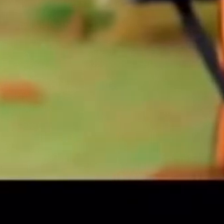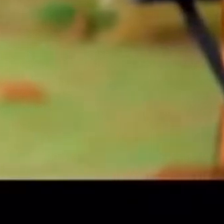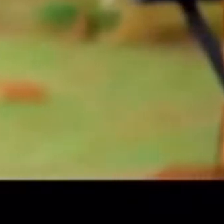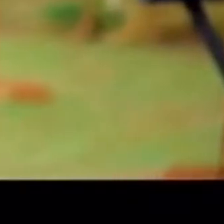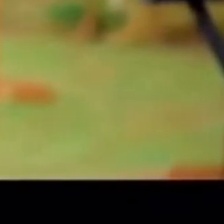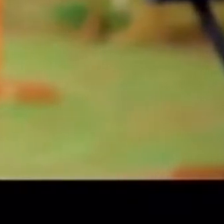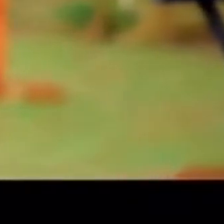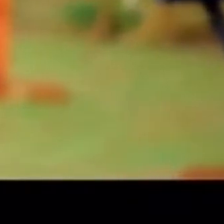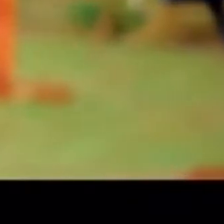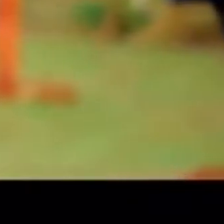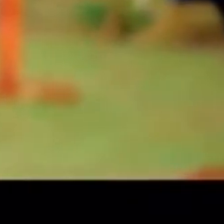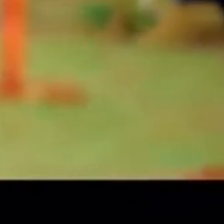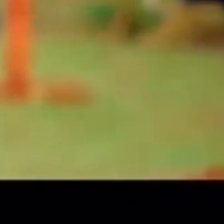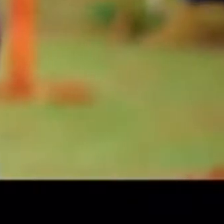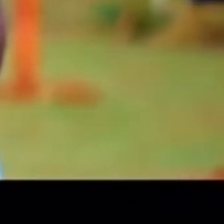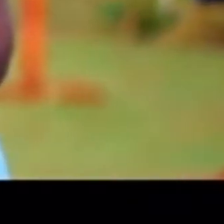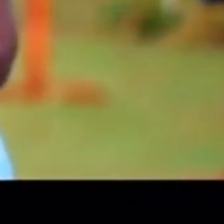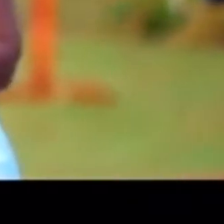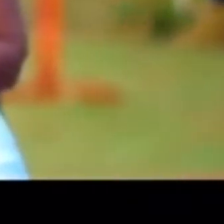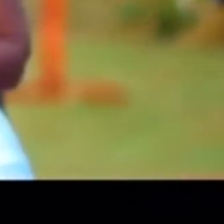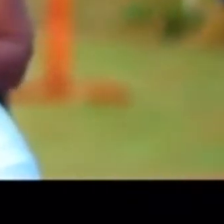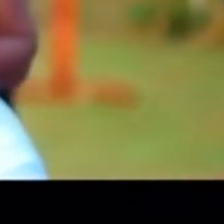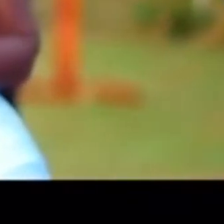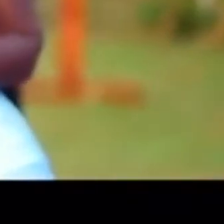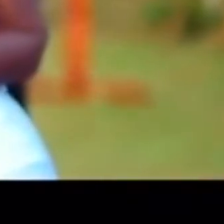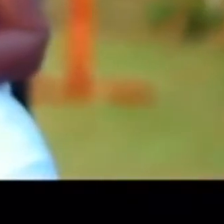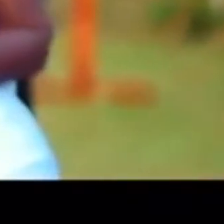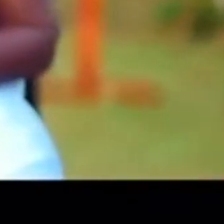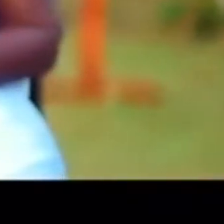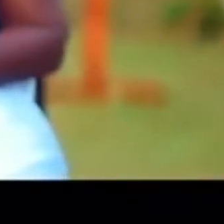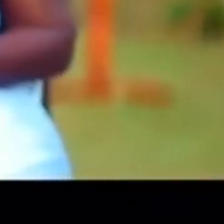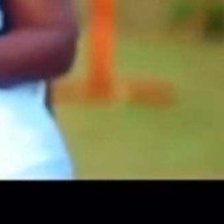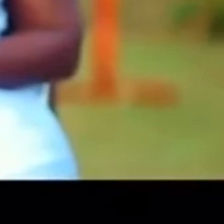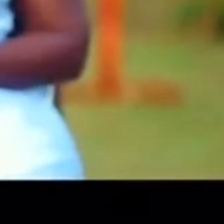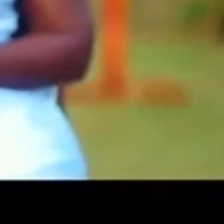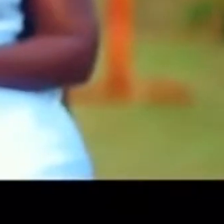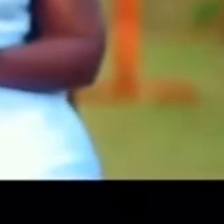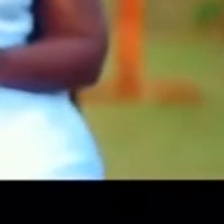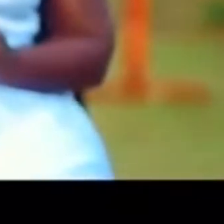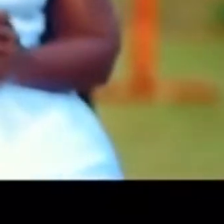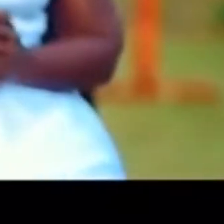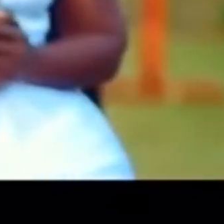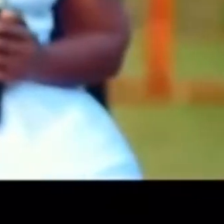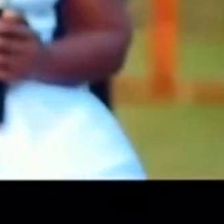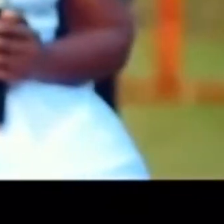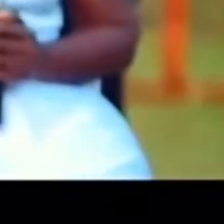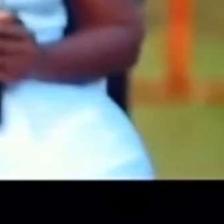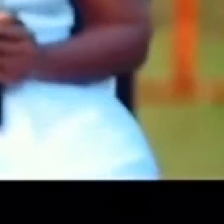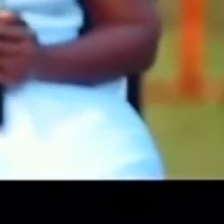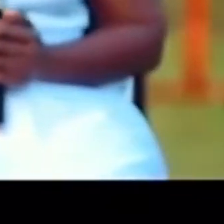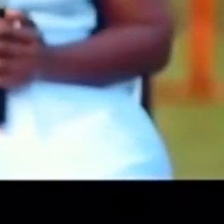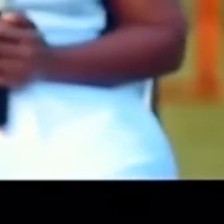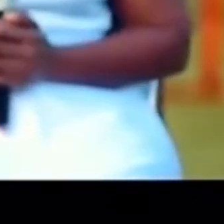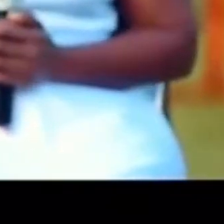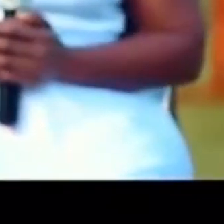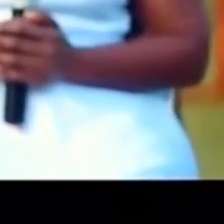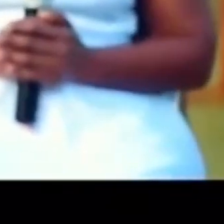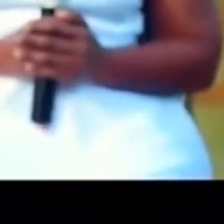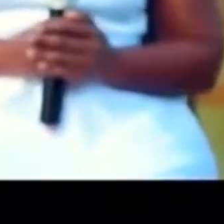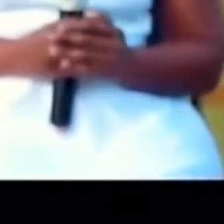shumfweni pokutembela kwa jitata nekwito